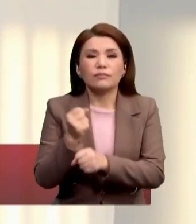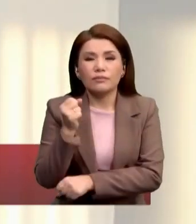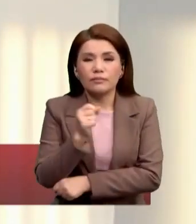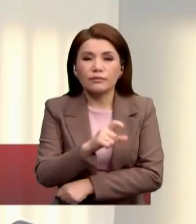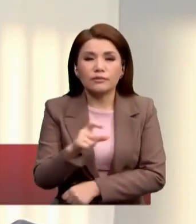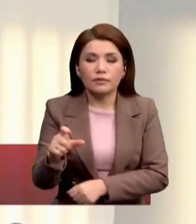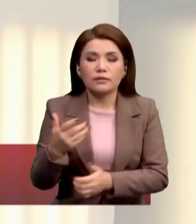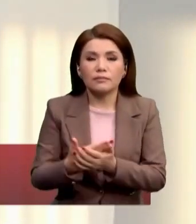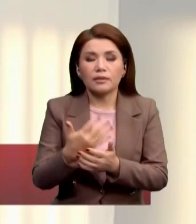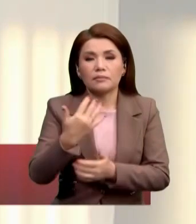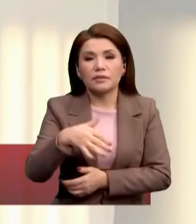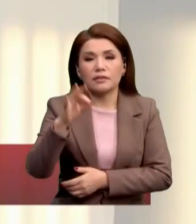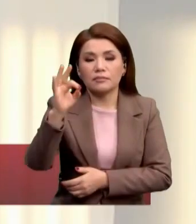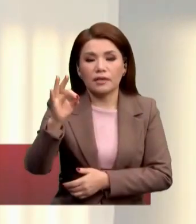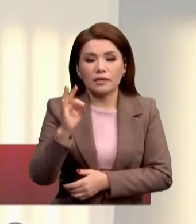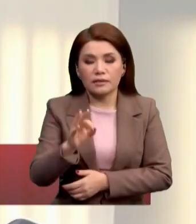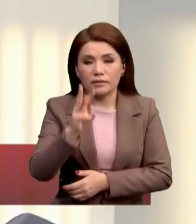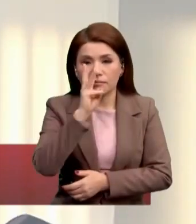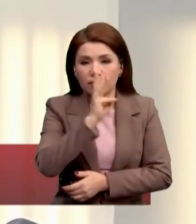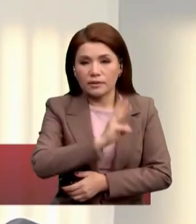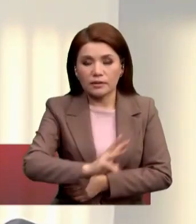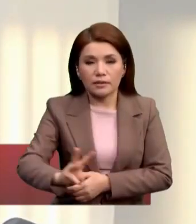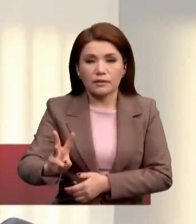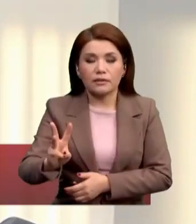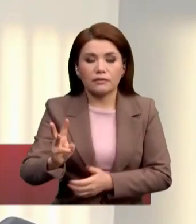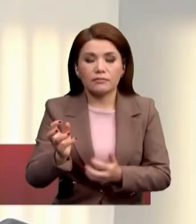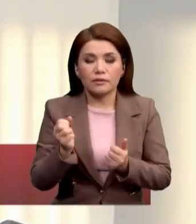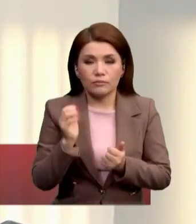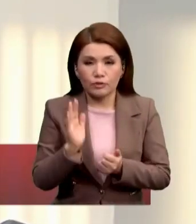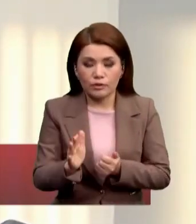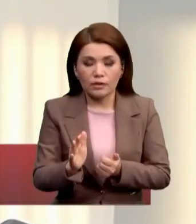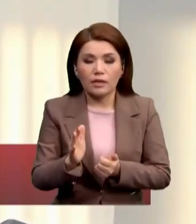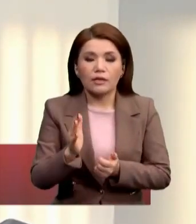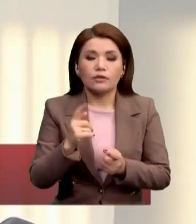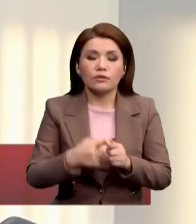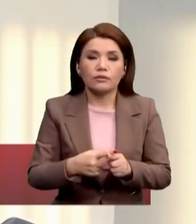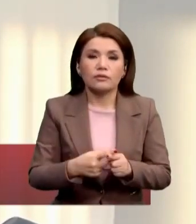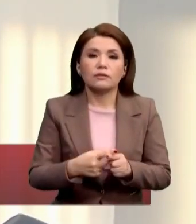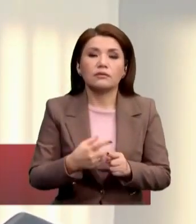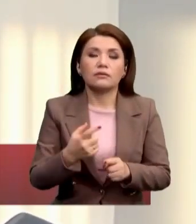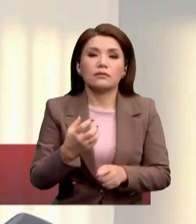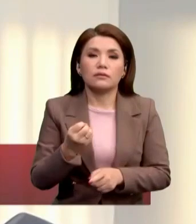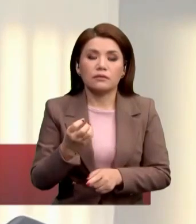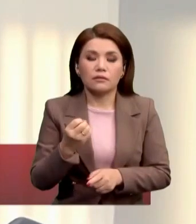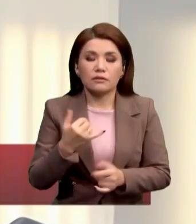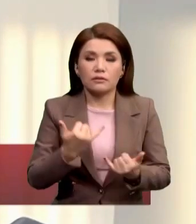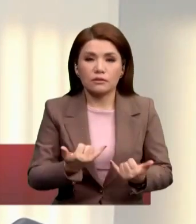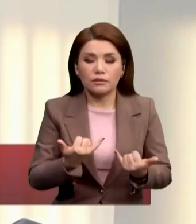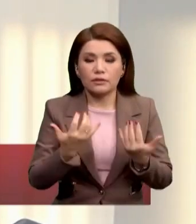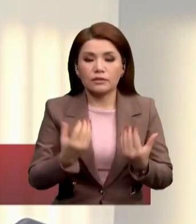жаңағыдай 50% жалақы алады. Және де қазіргі